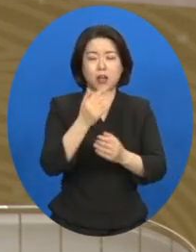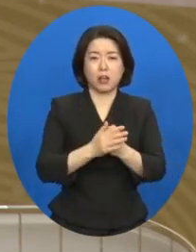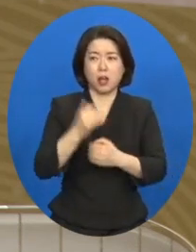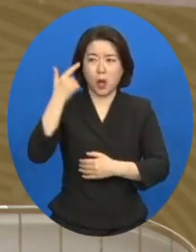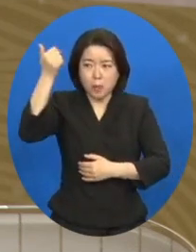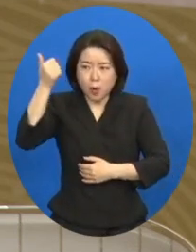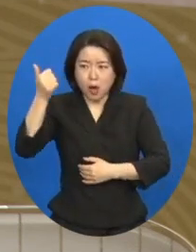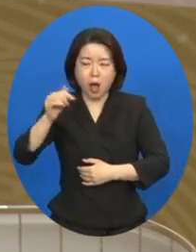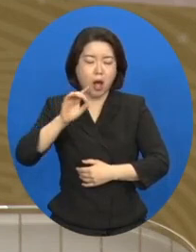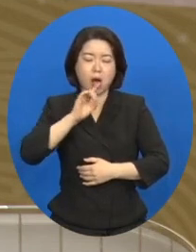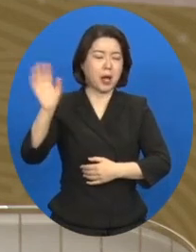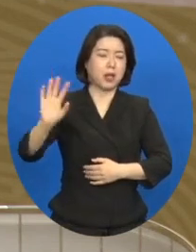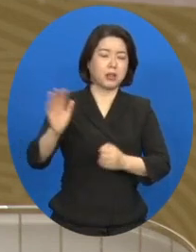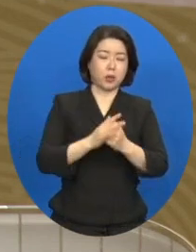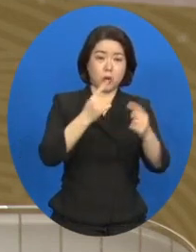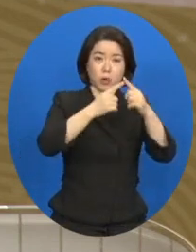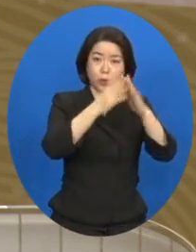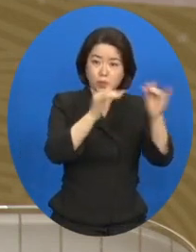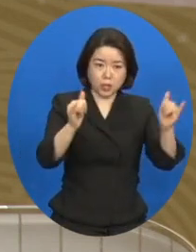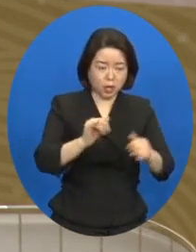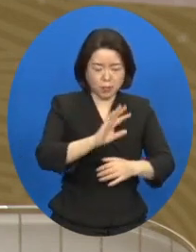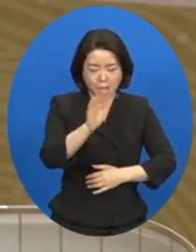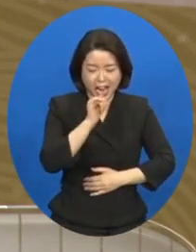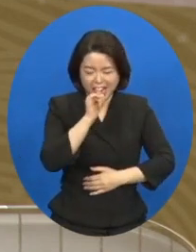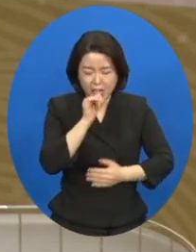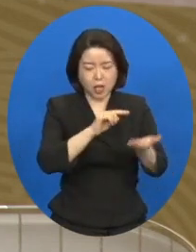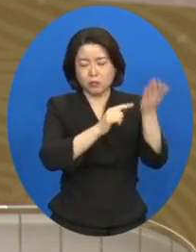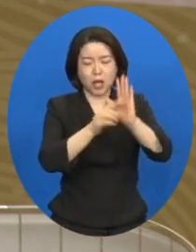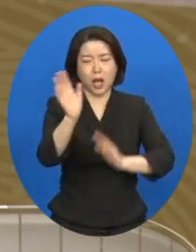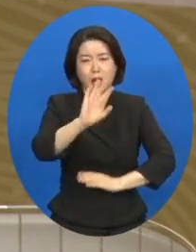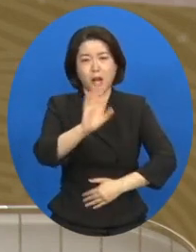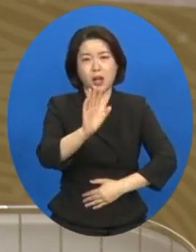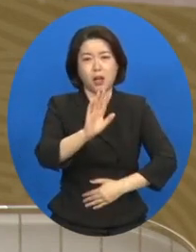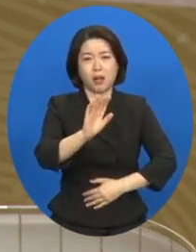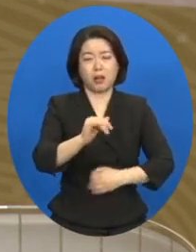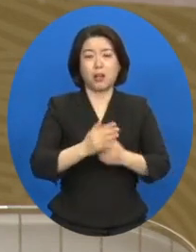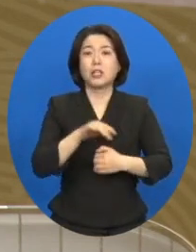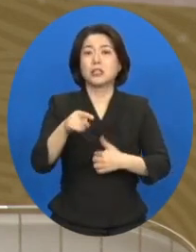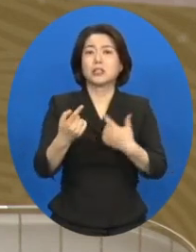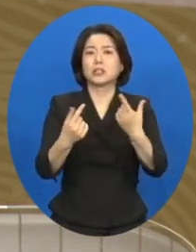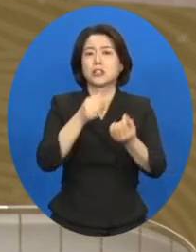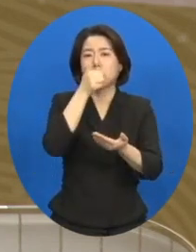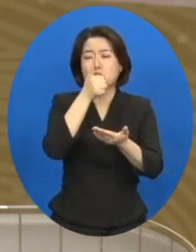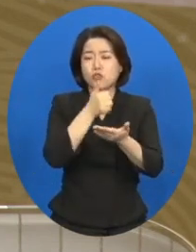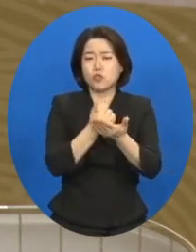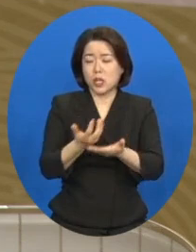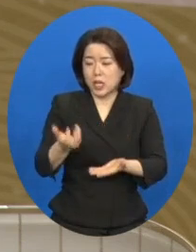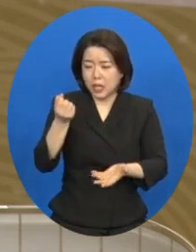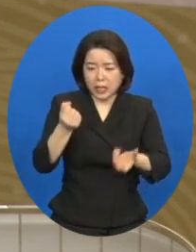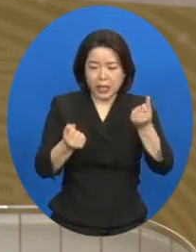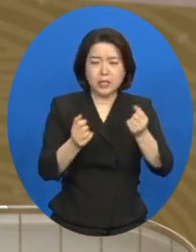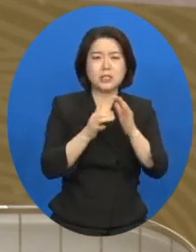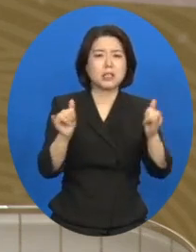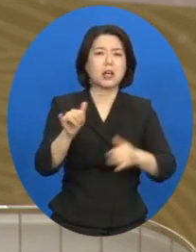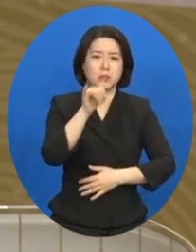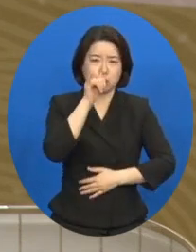목사님에게, 이건 말도 안 되고, 교인들에게 절대로 공개할 수 없는 그런 죄를 가지고